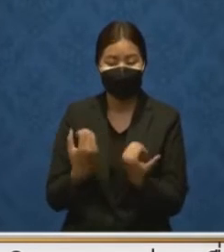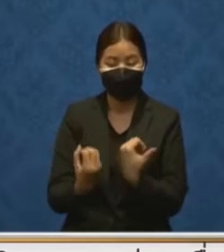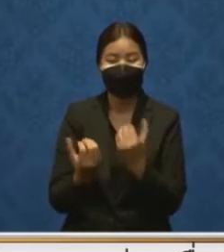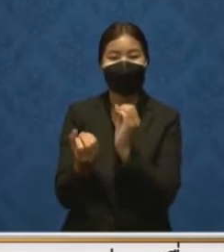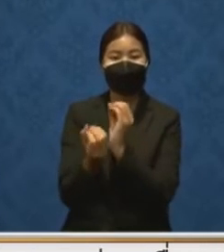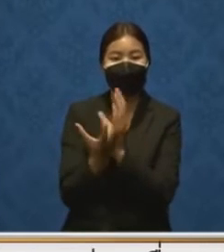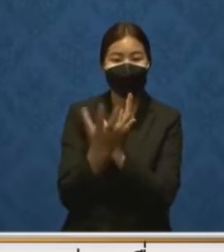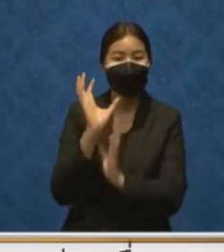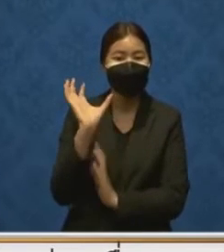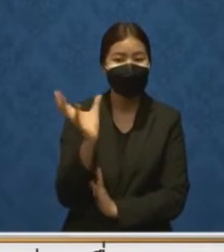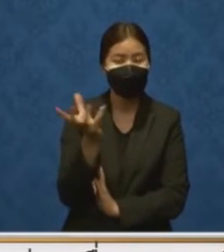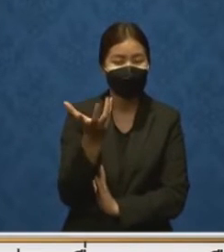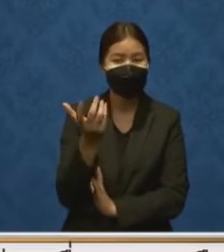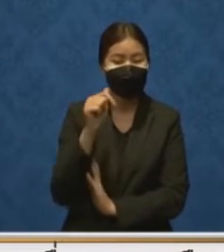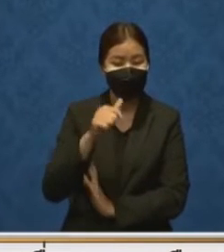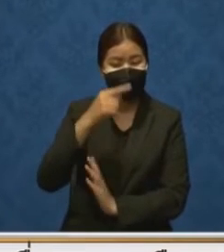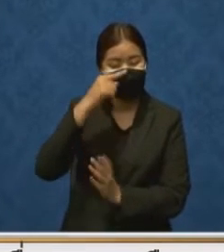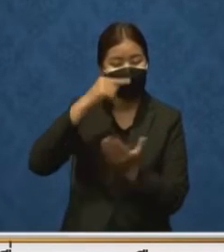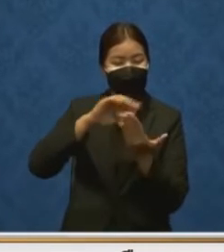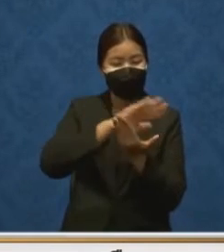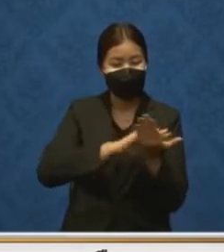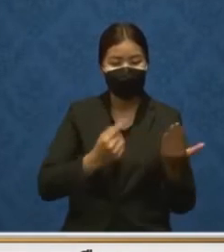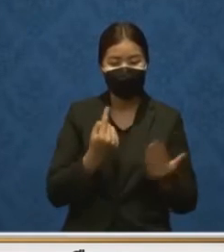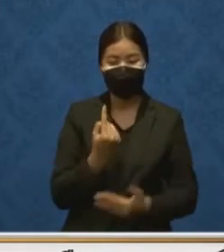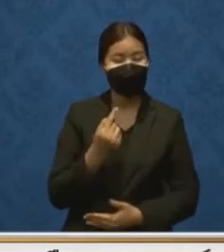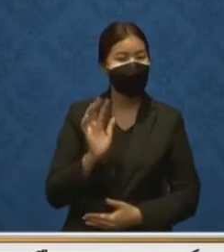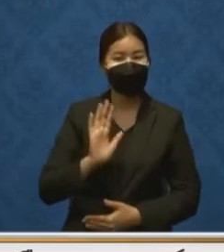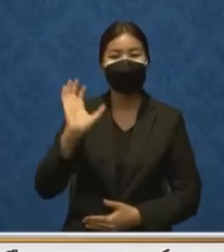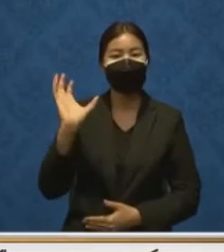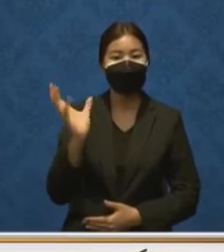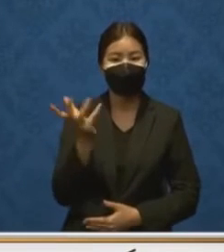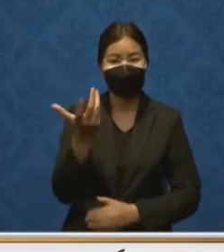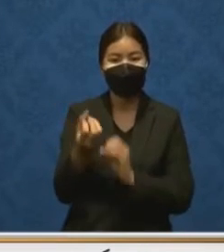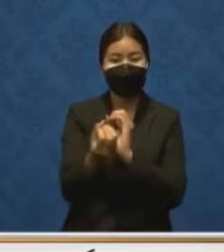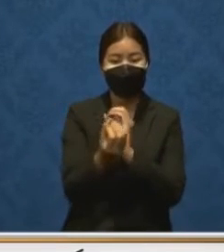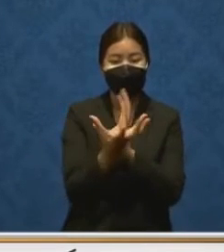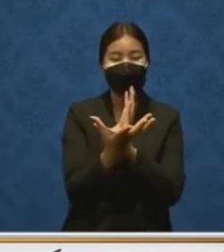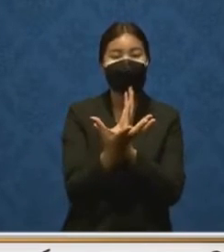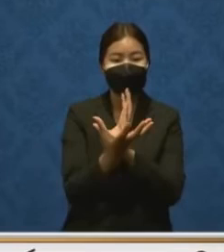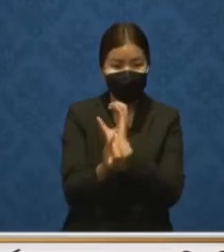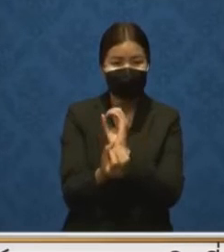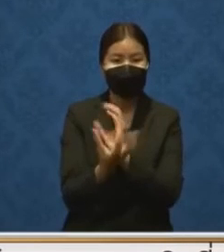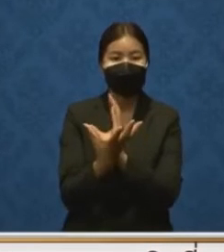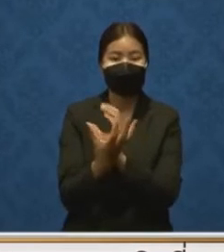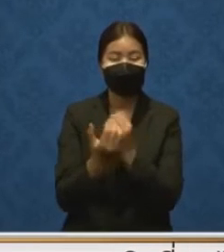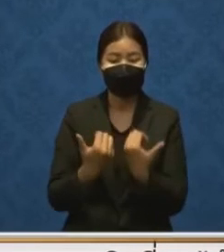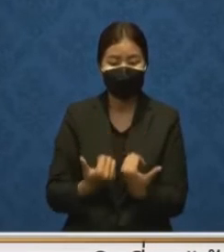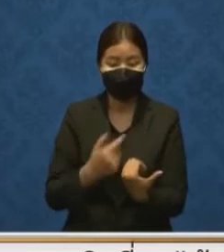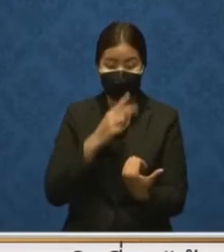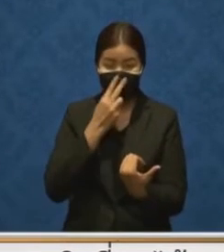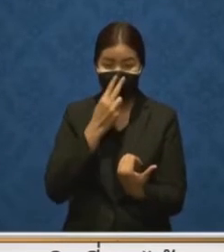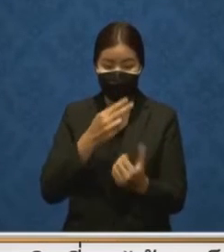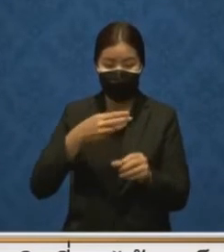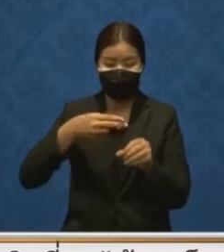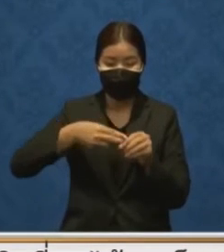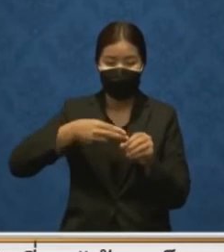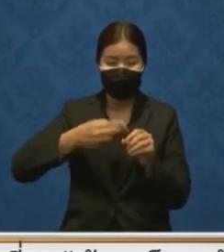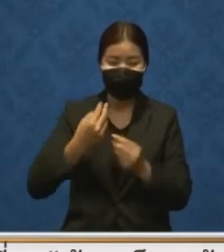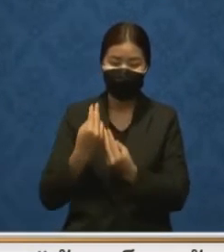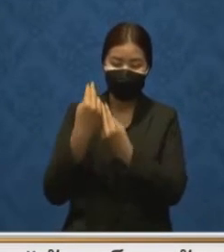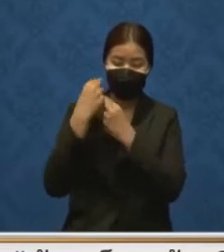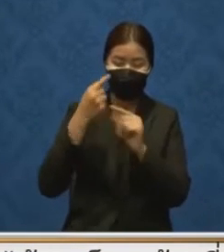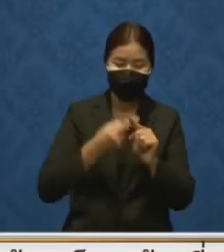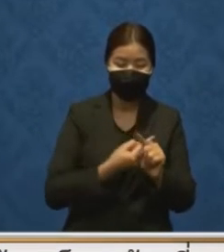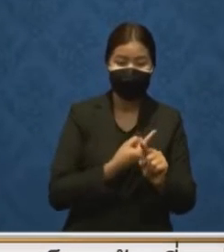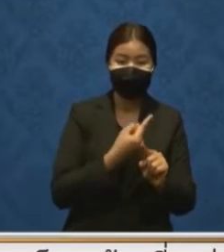ั่วโลกไม่ได้เกิดข้นเฉพาะประเทศไยของเราแต่เปลยเทานั้นถ้าไปดูราคาน้ำมัน เดือนพรึกษภาคม